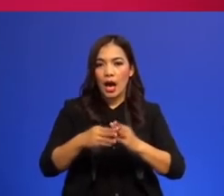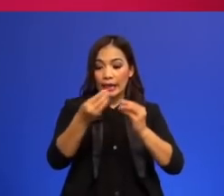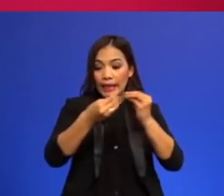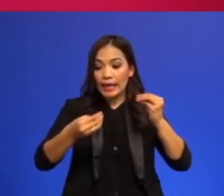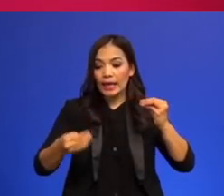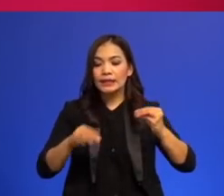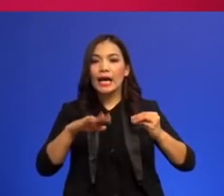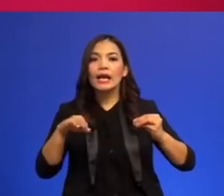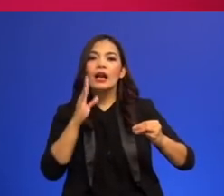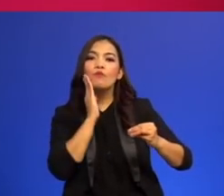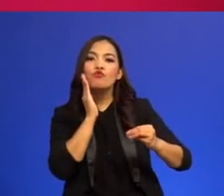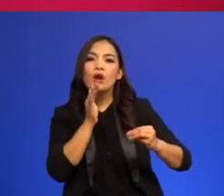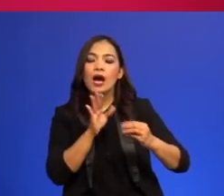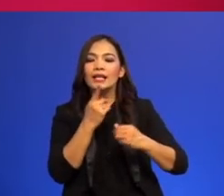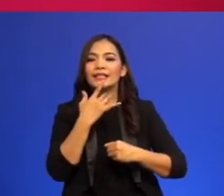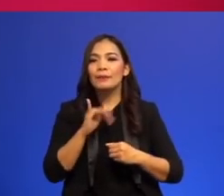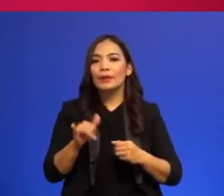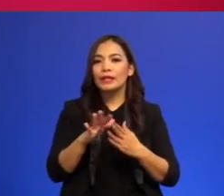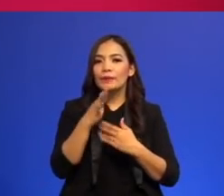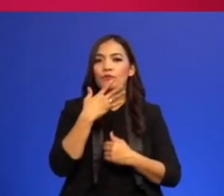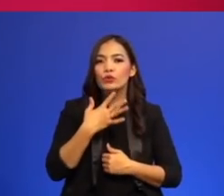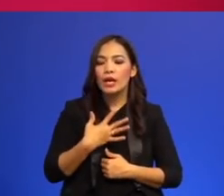harus memiliki sikap adaptif.